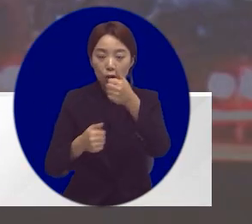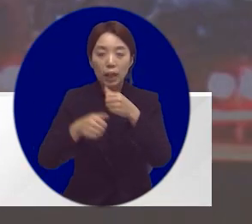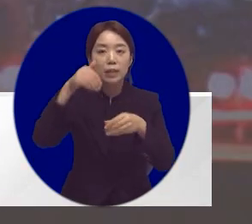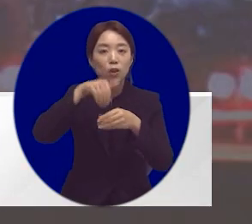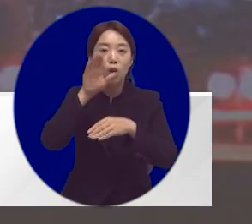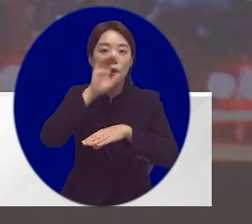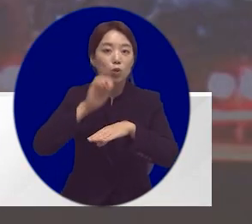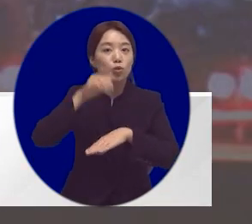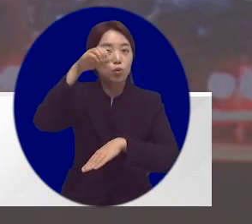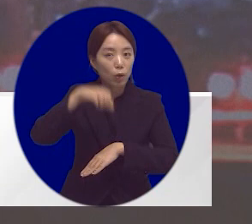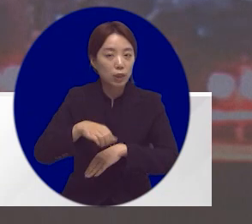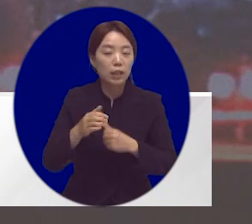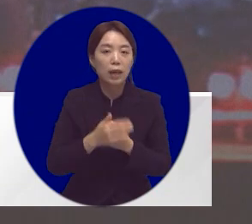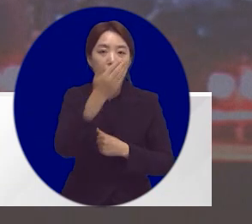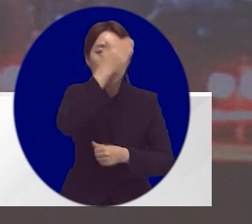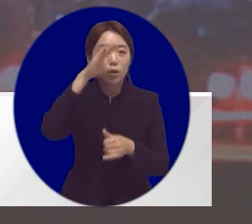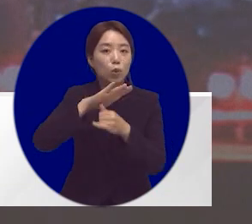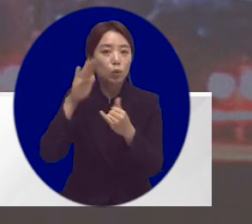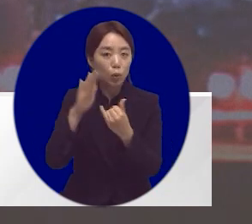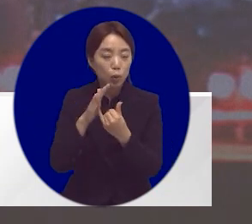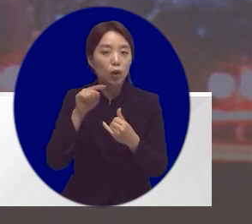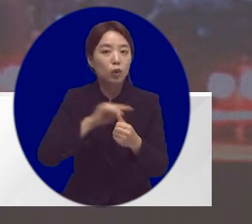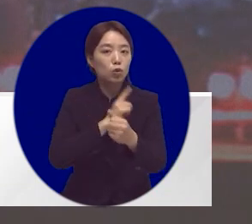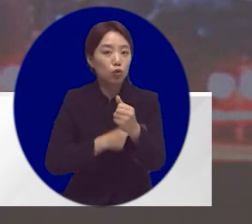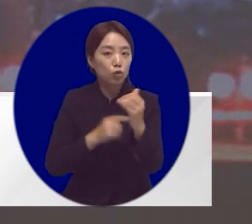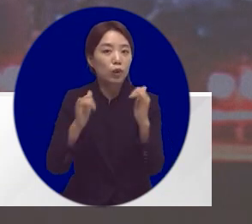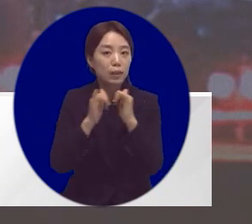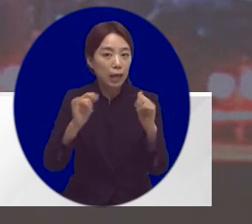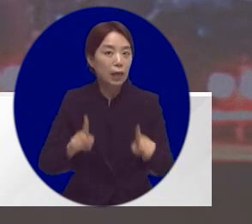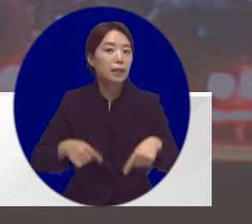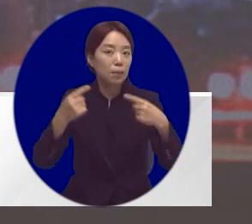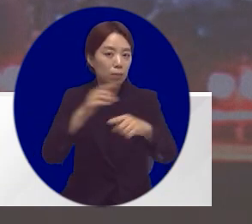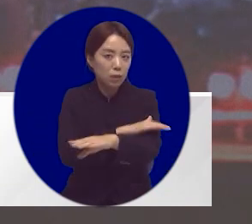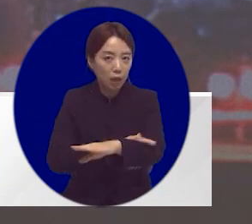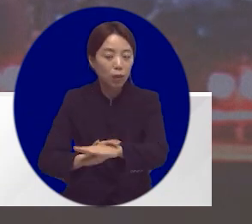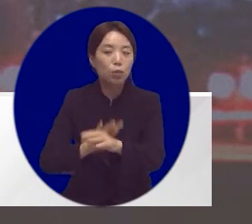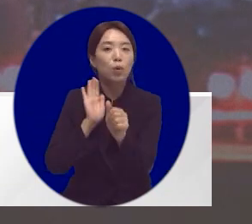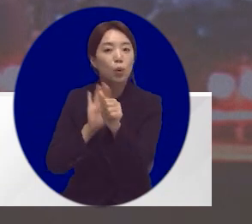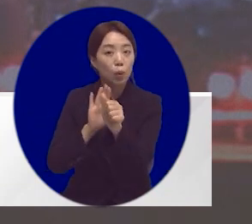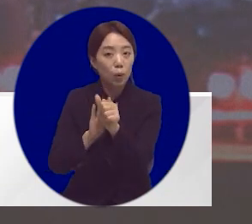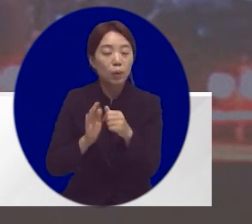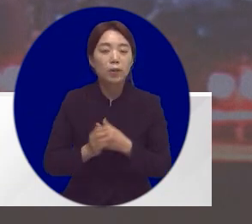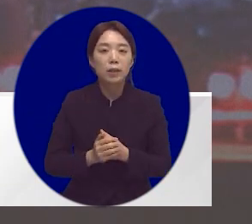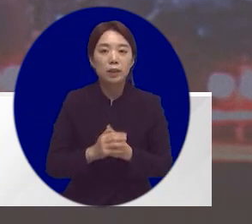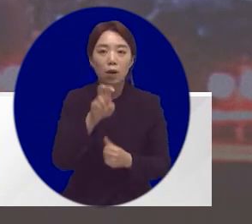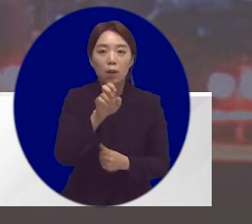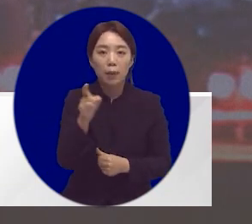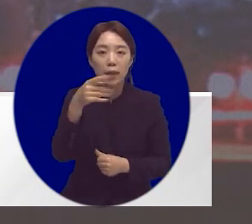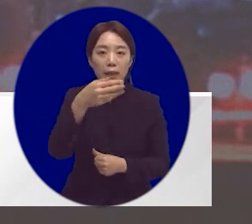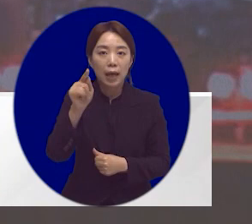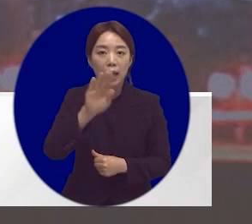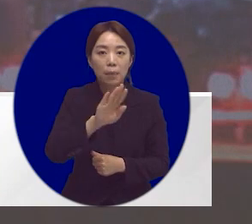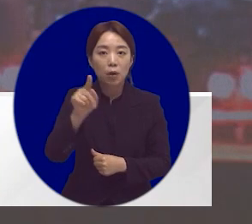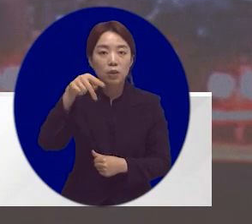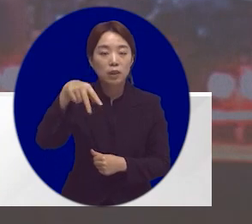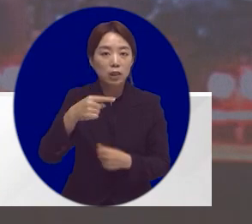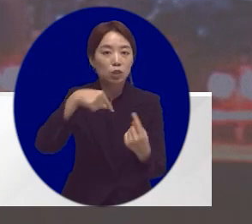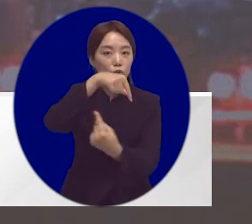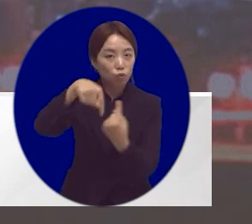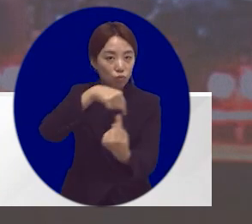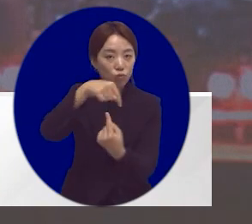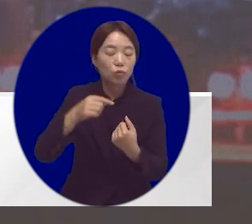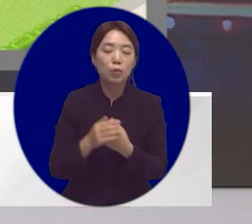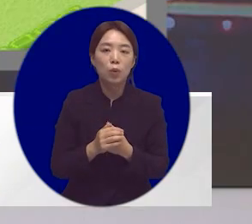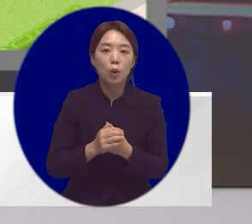중앙선거관리위원회 선거연수원이 청소년 유권자가 참정권을 올바르게 행사할 수 있도록 돕기 위한 메타버스 선거체험관을